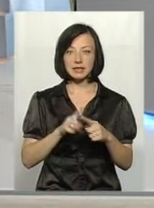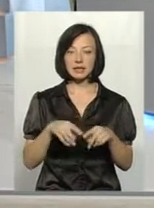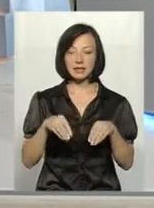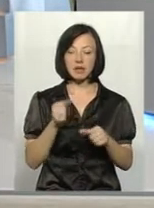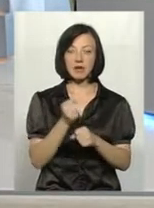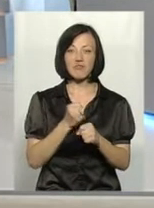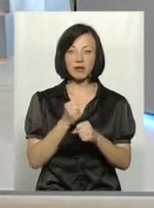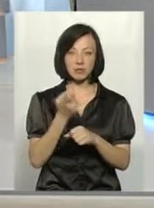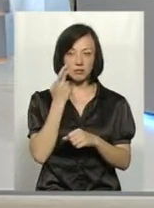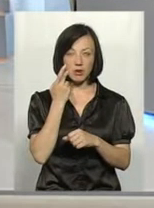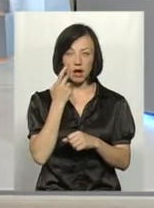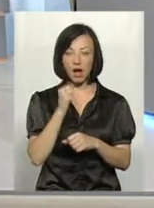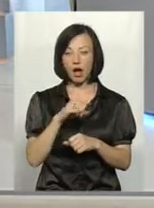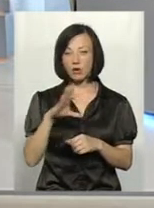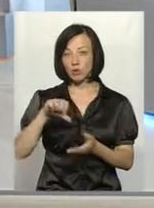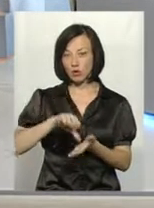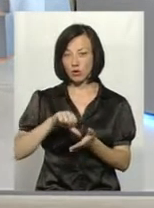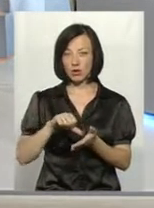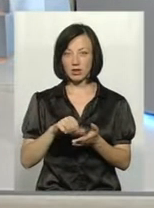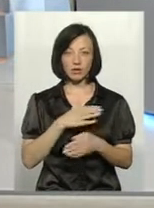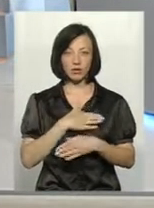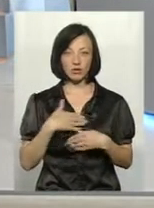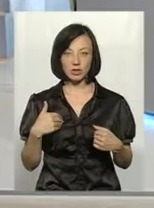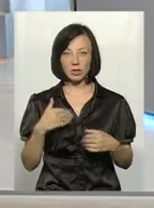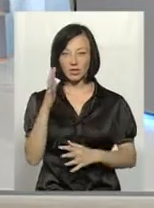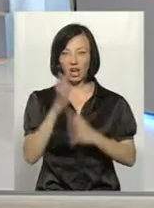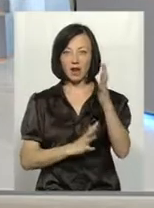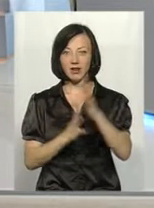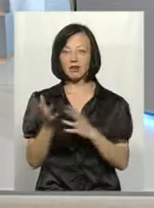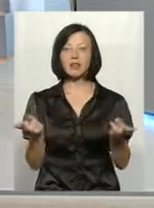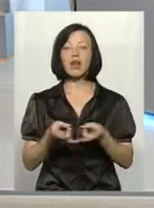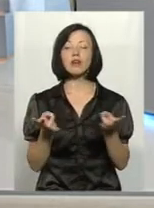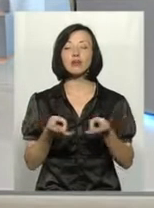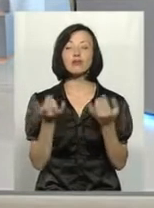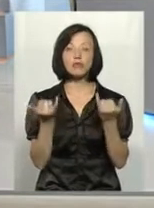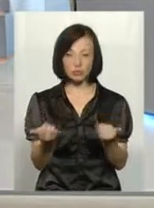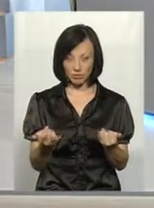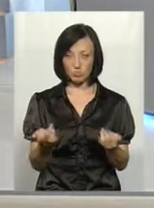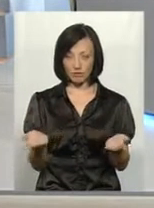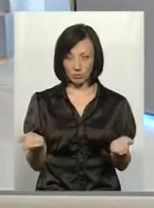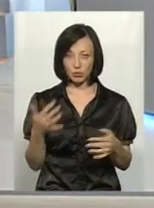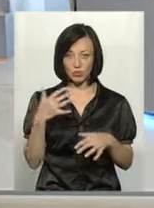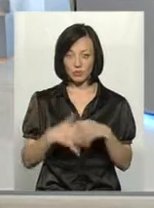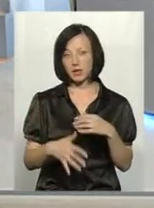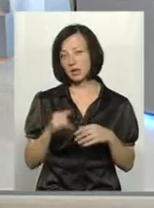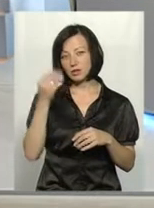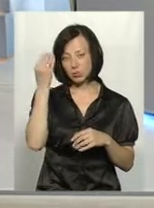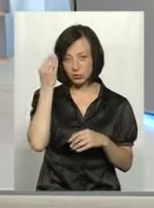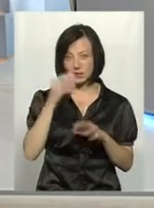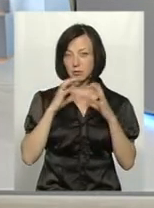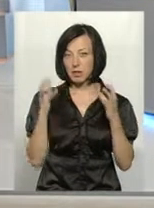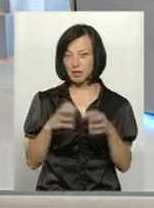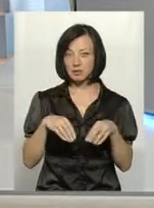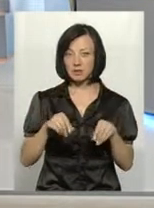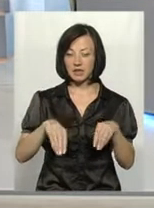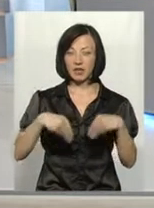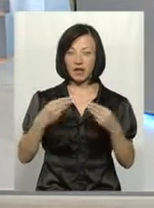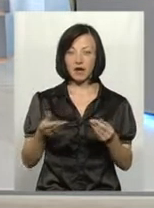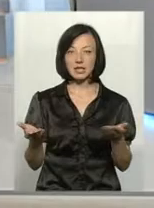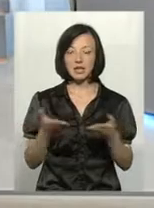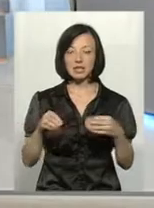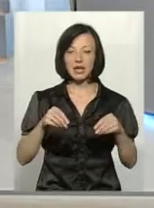як правило, тому що атошники чагарників не хочуть. А якщо їм дають чагарники, для чого вони їм дали? Ми розуміємо, правильно? Ну і з точки зору збереження землі, давати